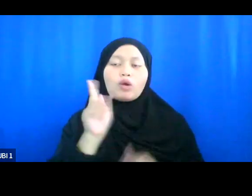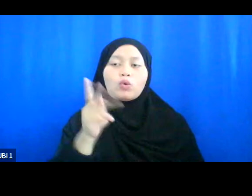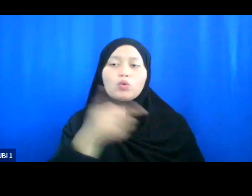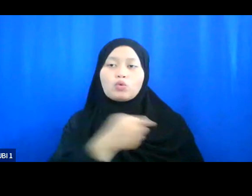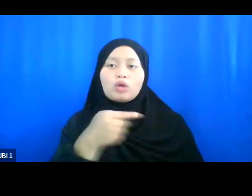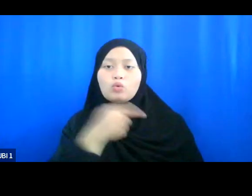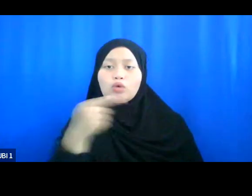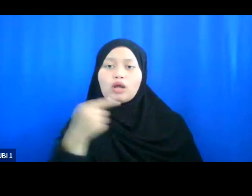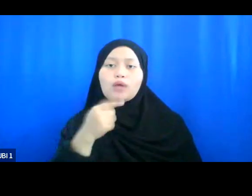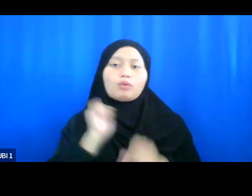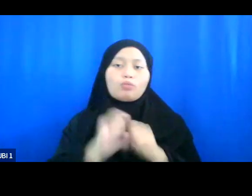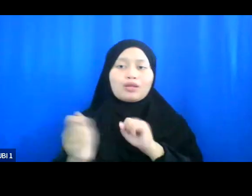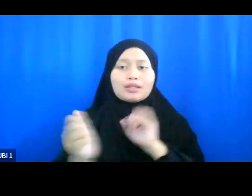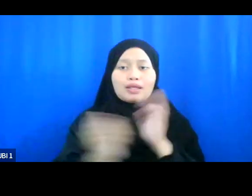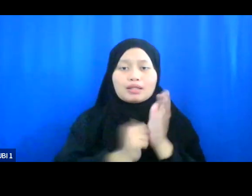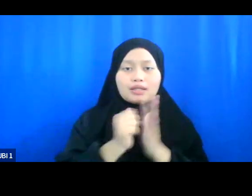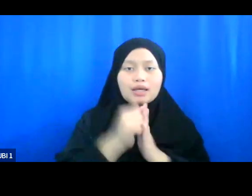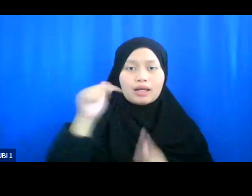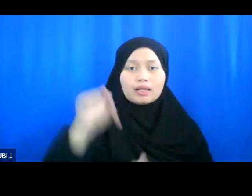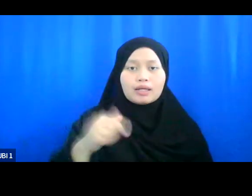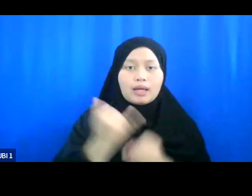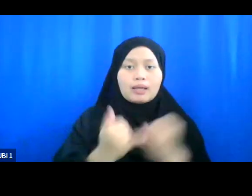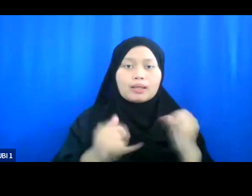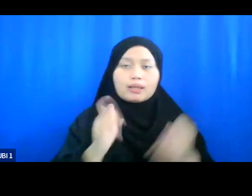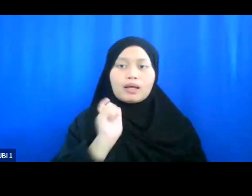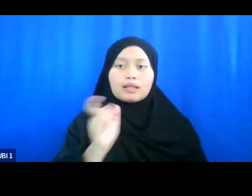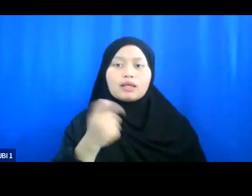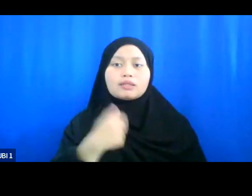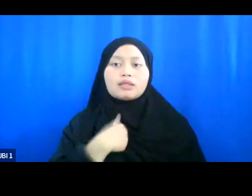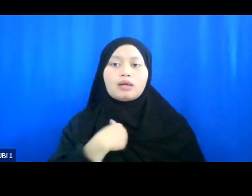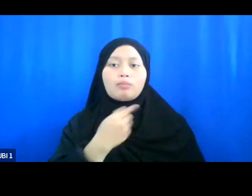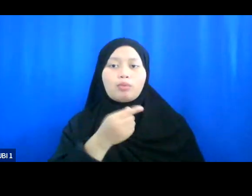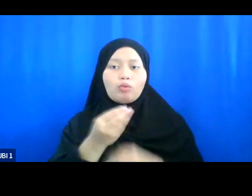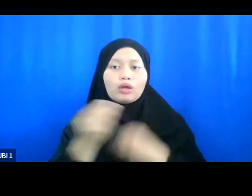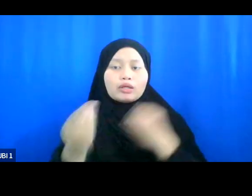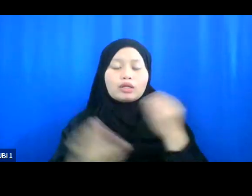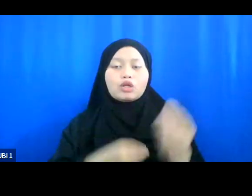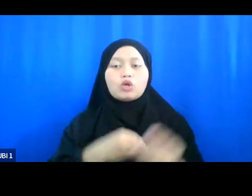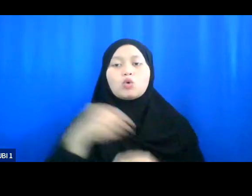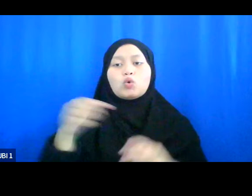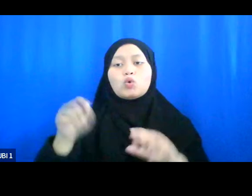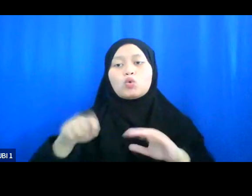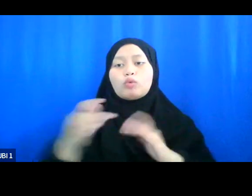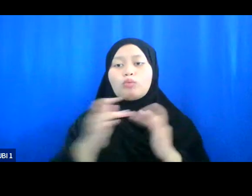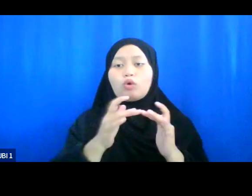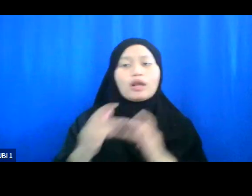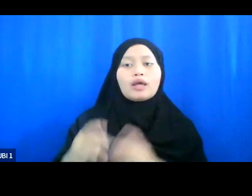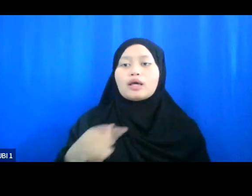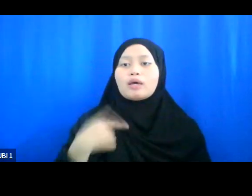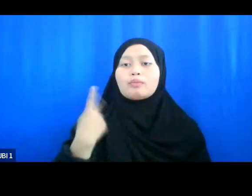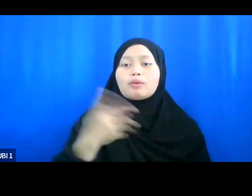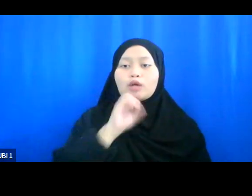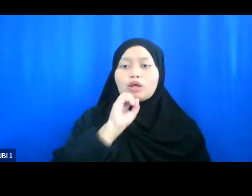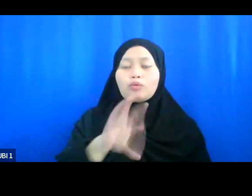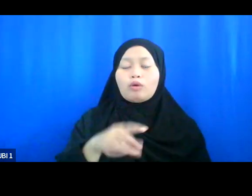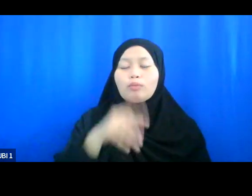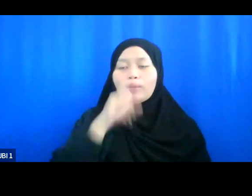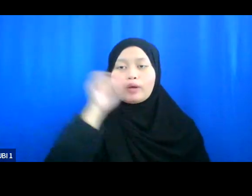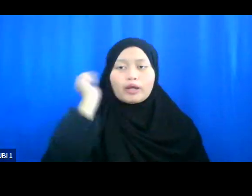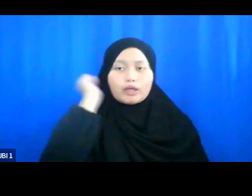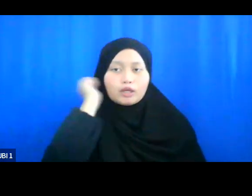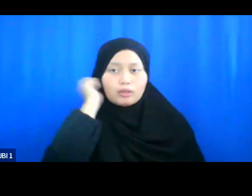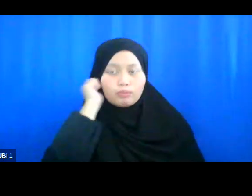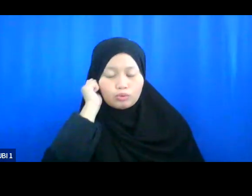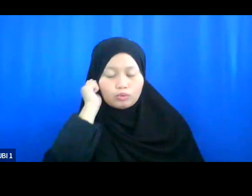dalam penyelenggaraan kegiatan ini Akhir kata wakili hukum online kami mengimbau Bapak Ibu untuk senantiasa menerapkan protokol